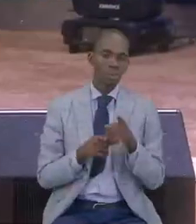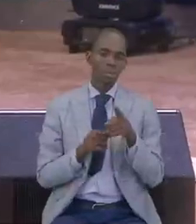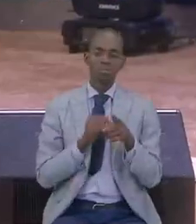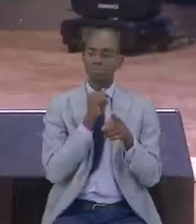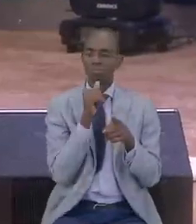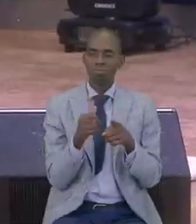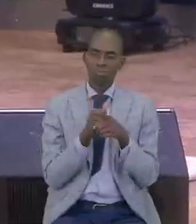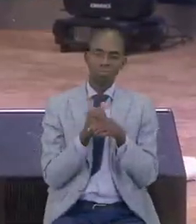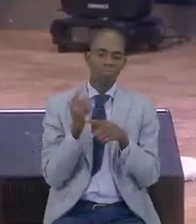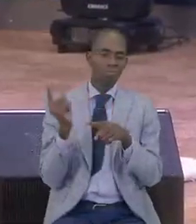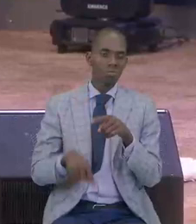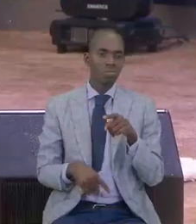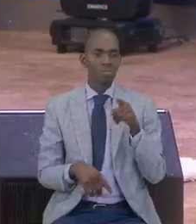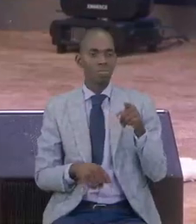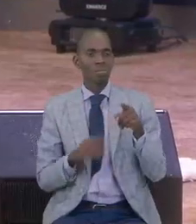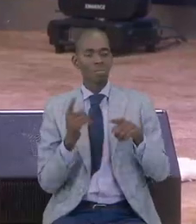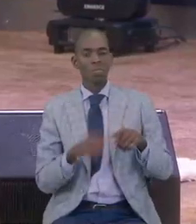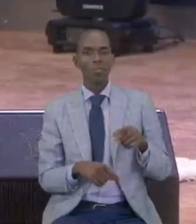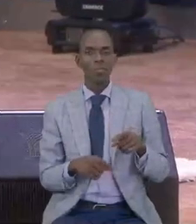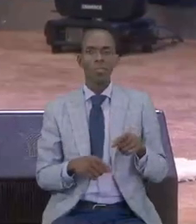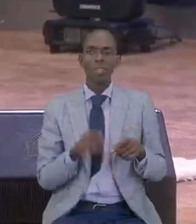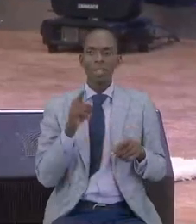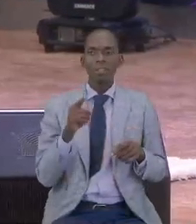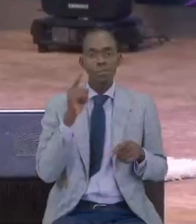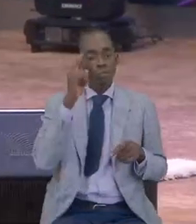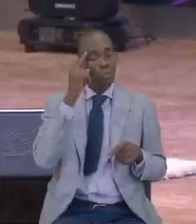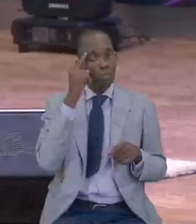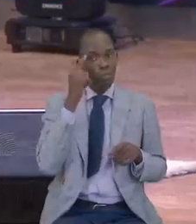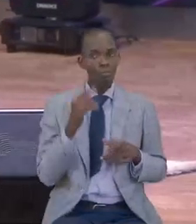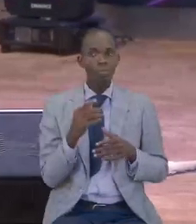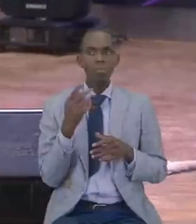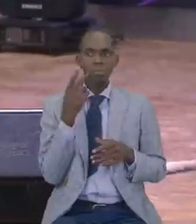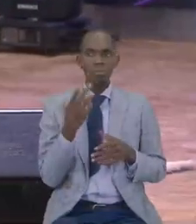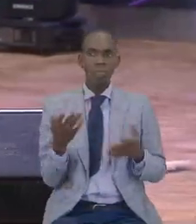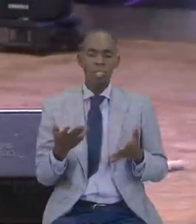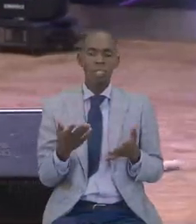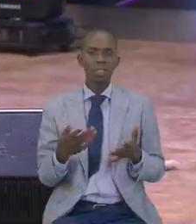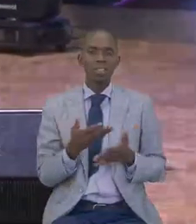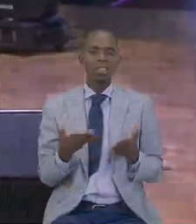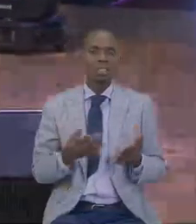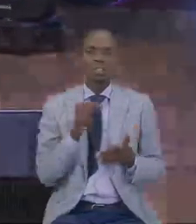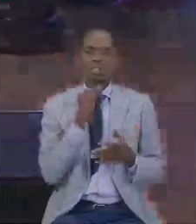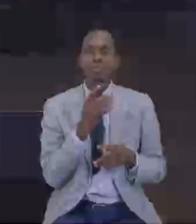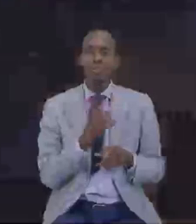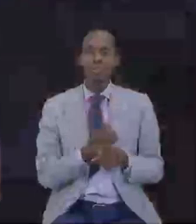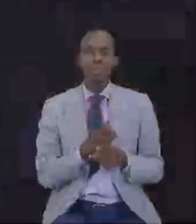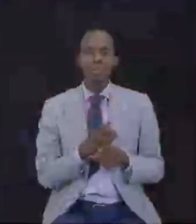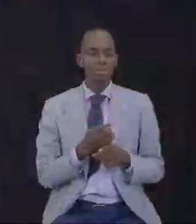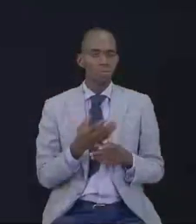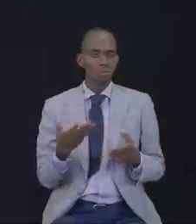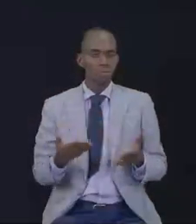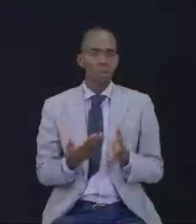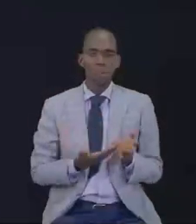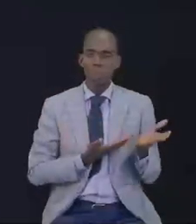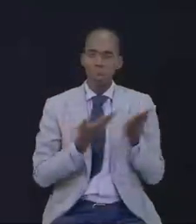ceci, non. Vous voyez, c'était l'aspect que nous ressortons. Il a résolu dans son